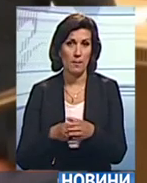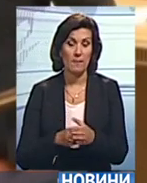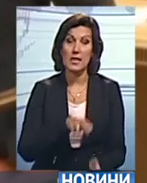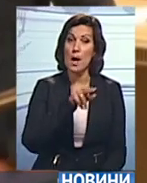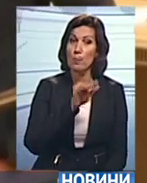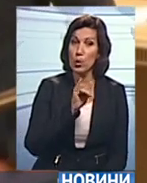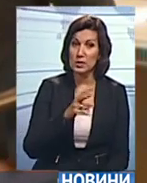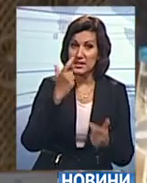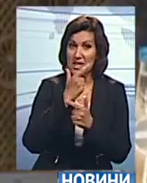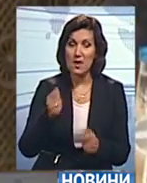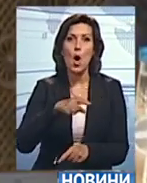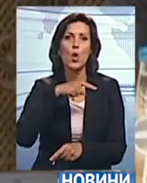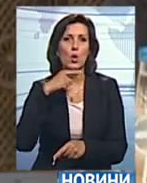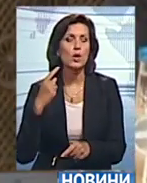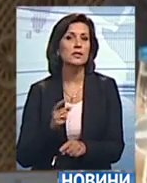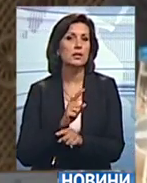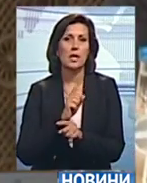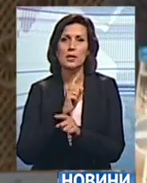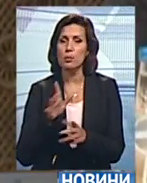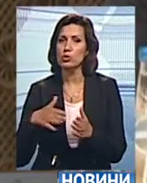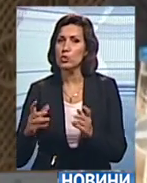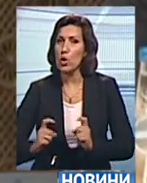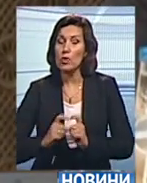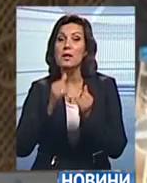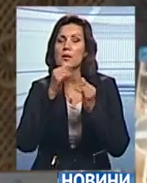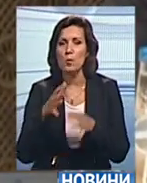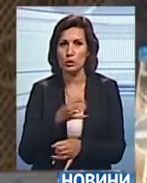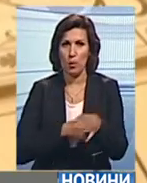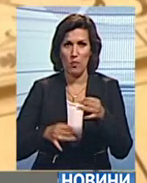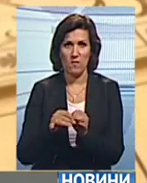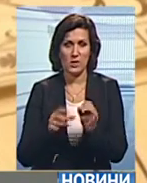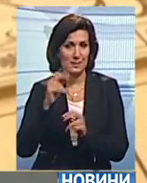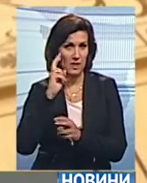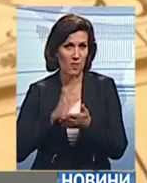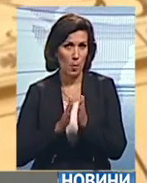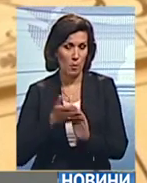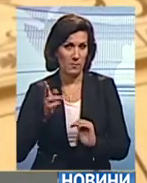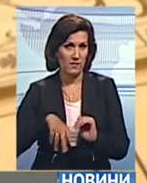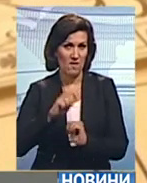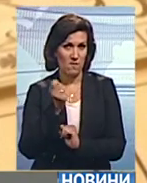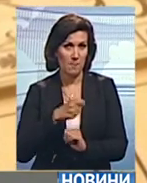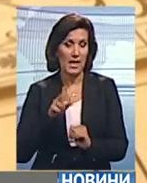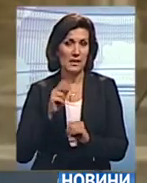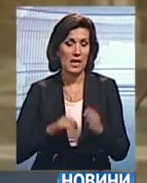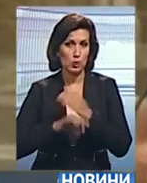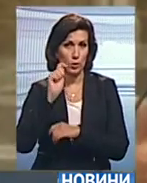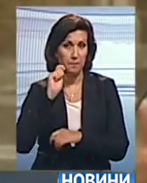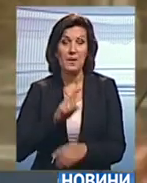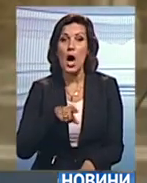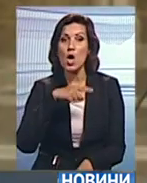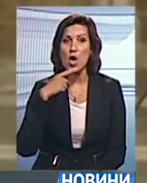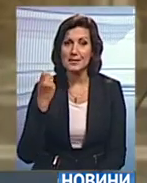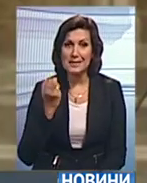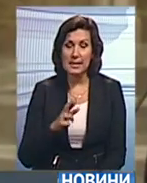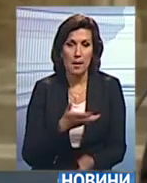Водночас Володимир Путін заявив, Росія, не будучи стороною конфлікту, не може обговорювати з Києвом умови припинення вогню на сході України. Ми